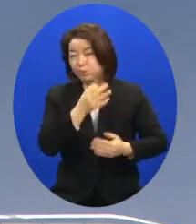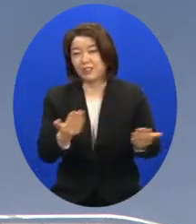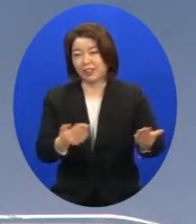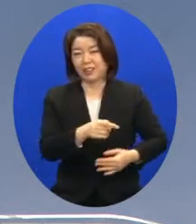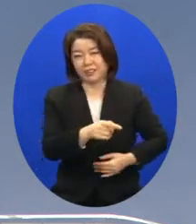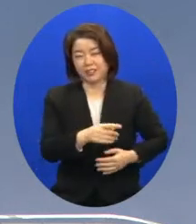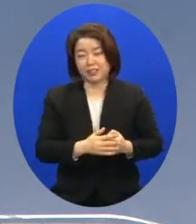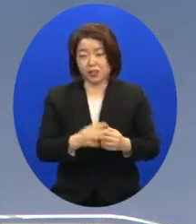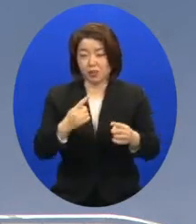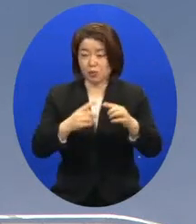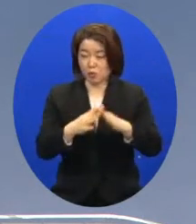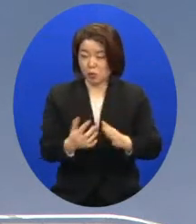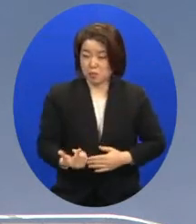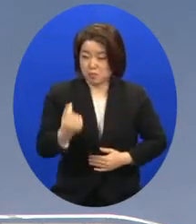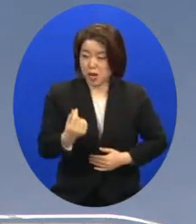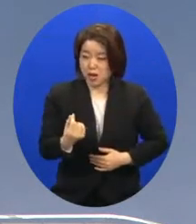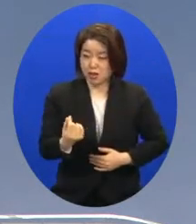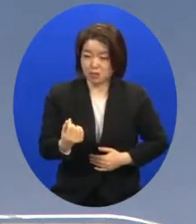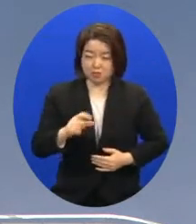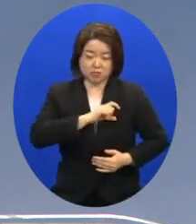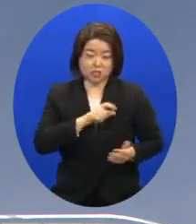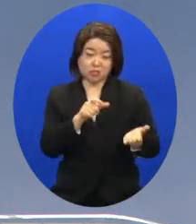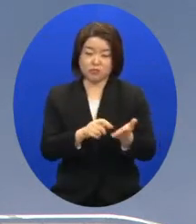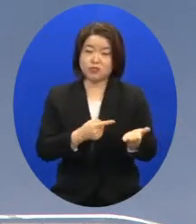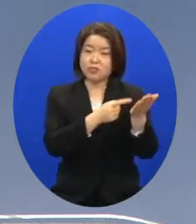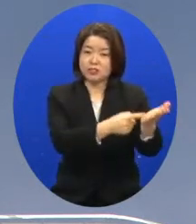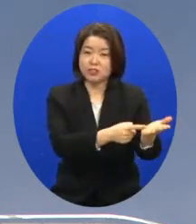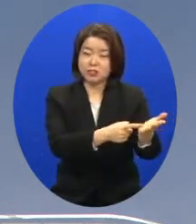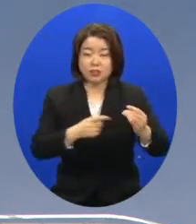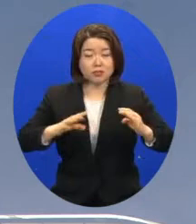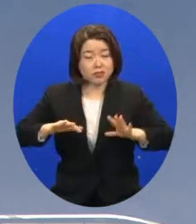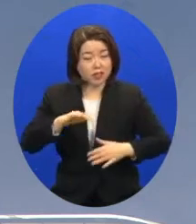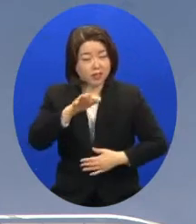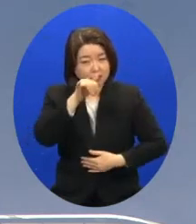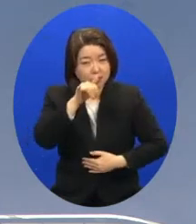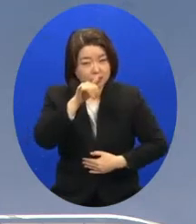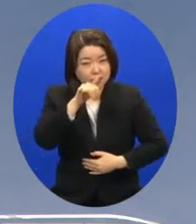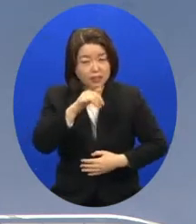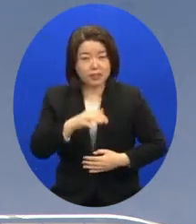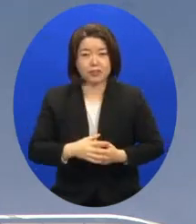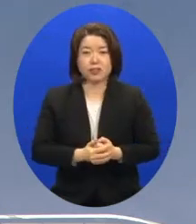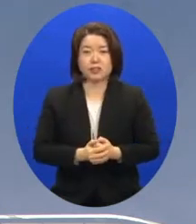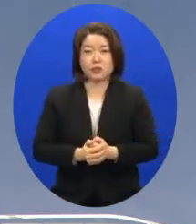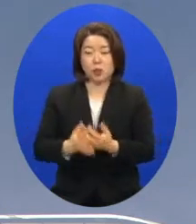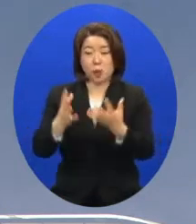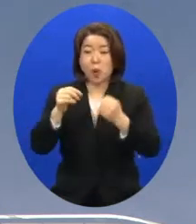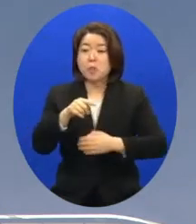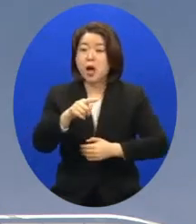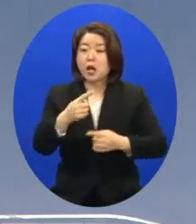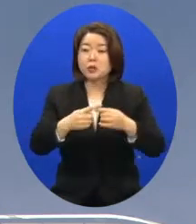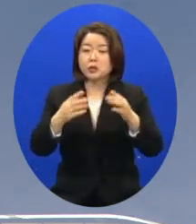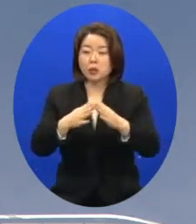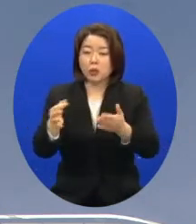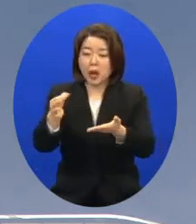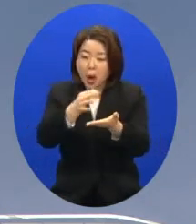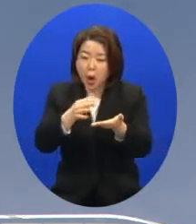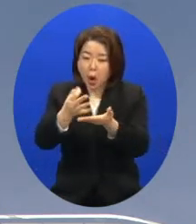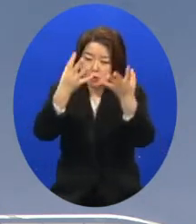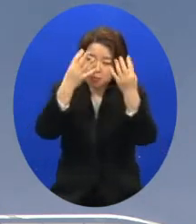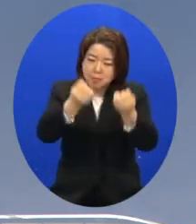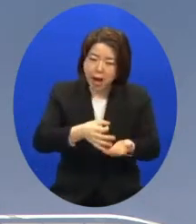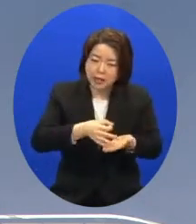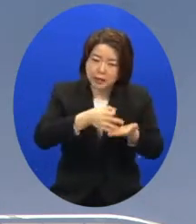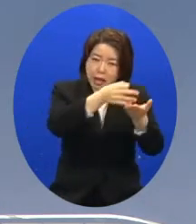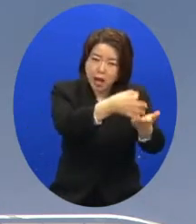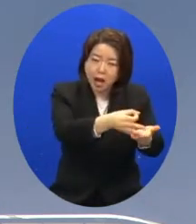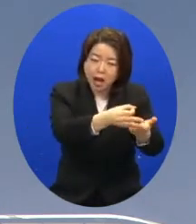교회 일찍 그 교회에 등록한 게 뭘 그렇게 자랑거리가 됩니다 얼마나 그 교회의 헌금 많이 했느냐 그걸